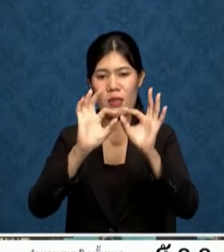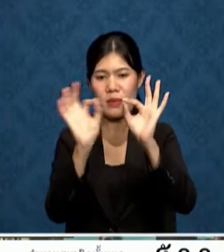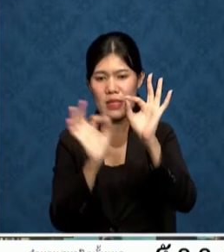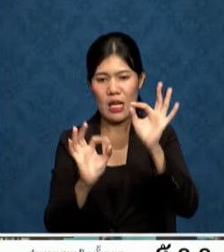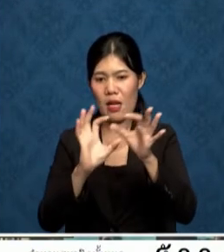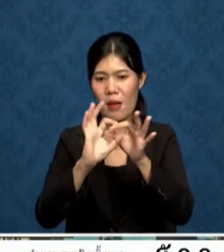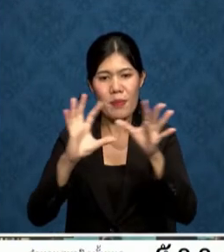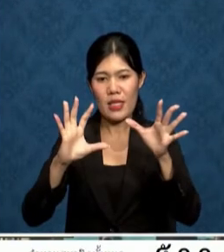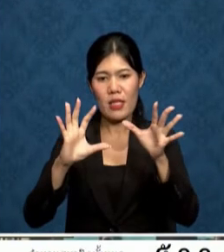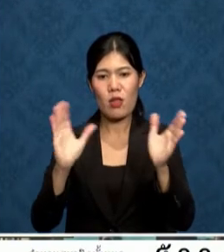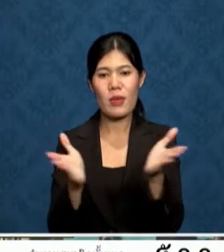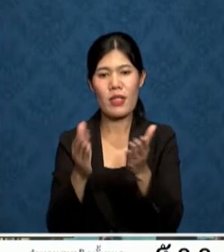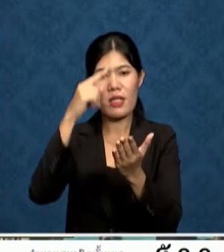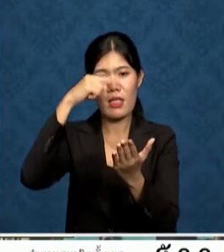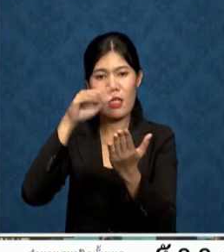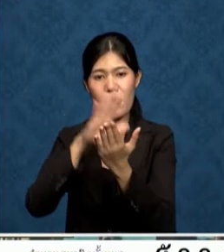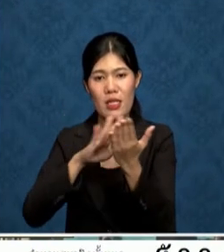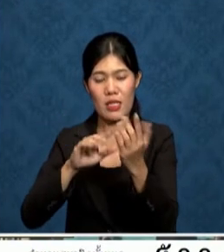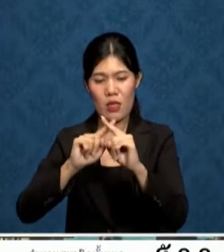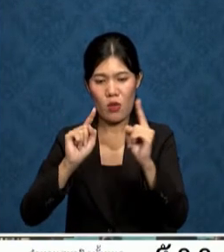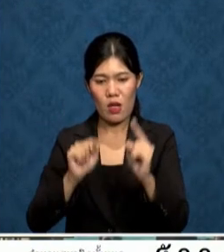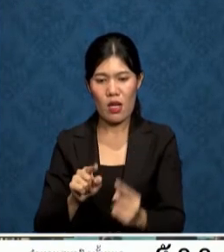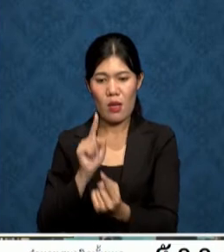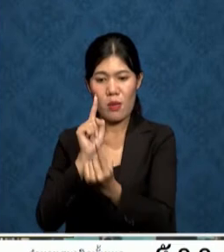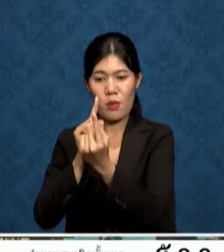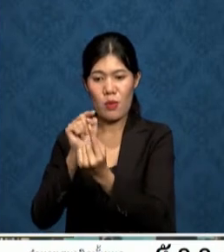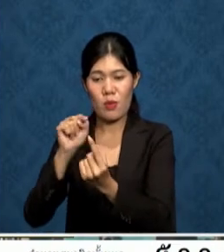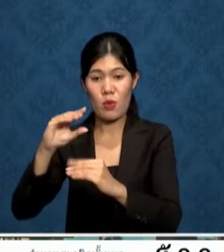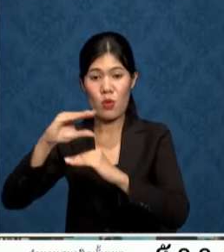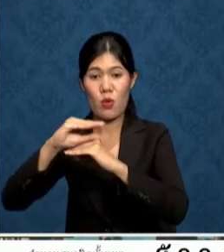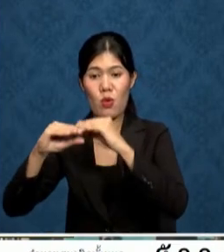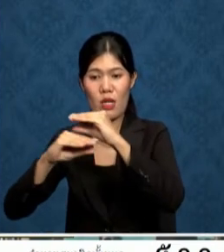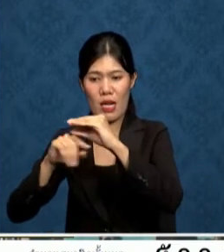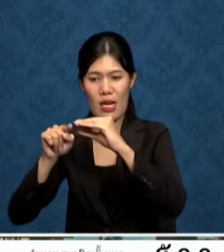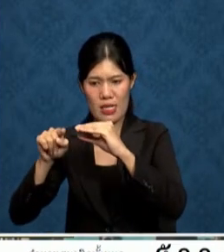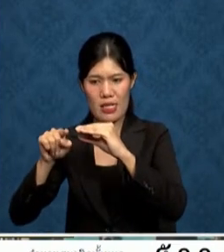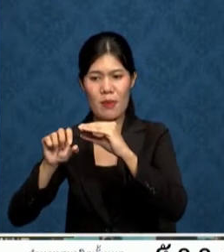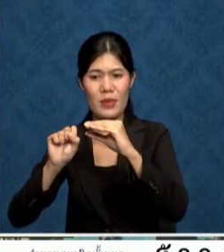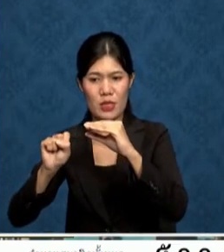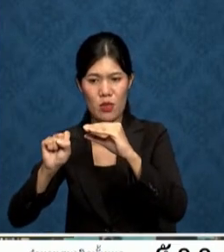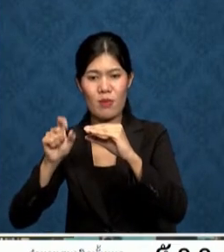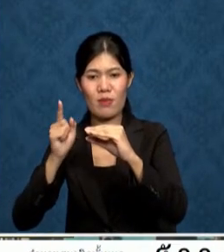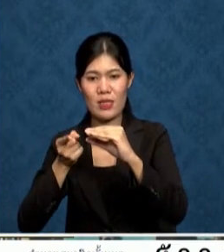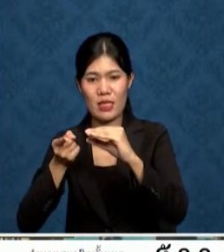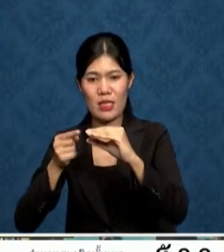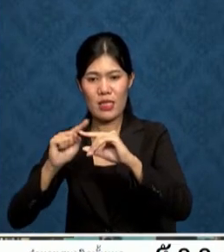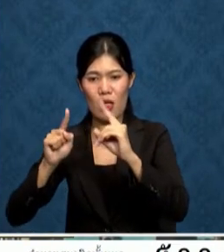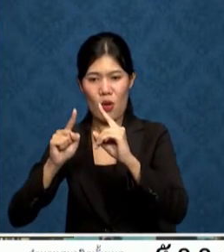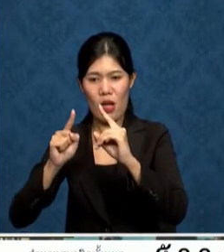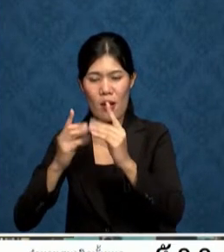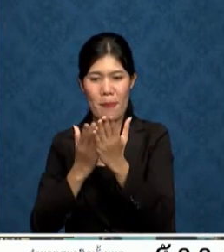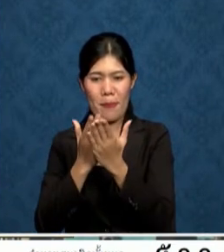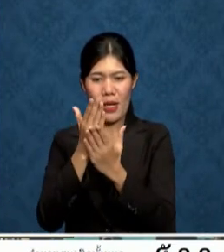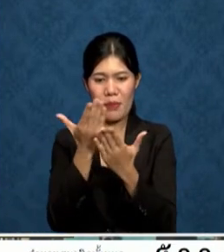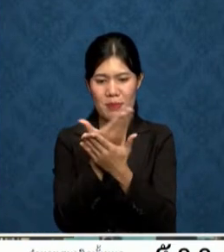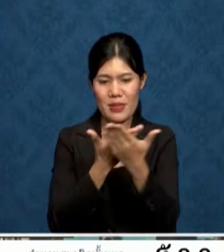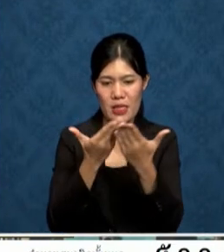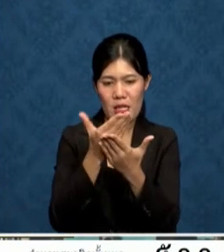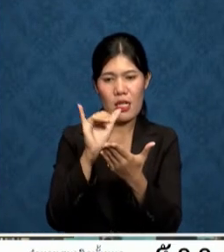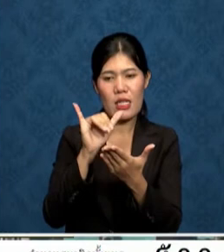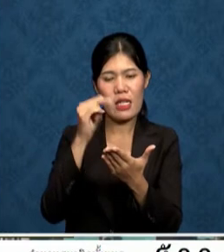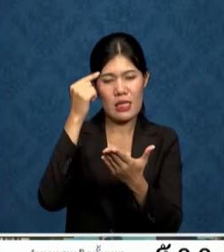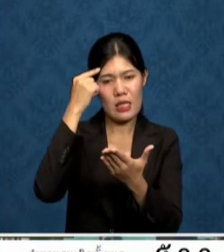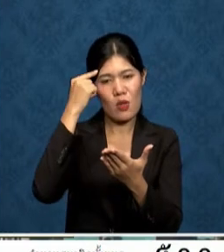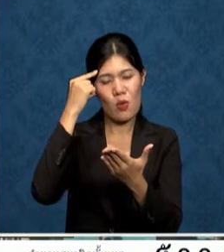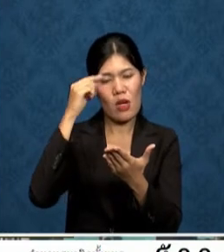โครงการที่เป็น Soft Powerแหละแต่ไม่ได้ผ่านคณะกรรมการยุทธศาสตร์ออกมาผมคิดว่าท่านก็ต้องควรจะตัดเหมือน